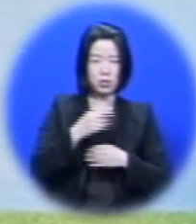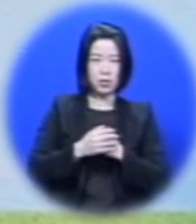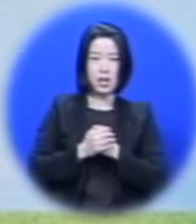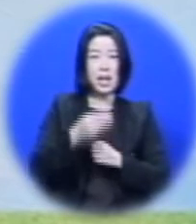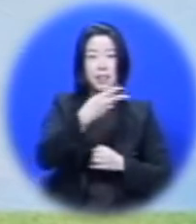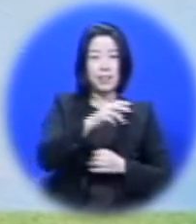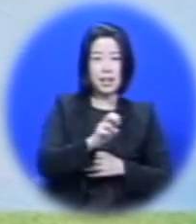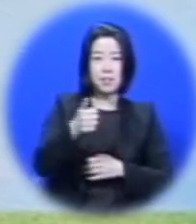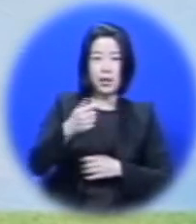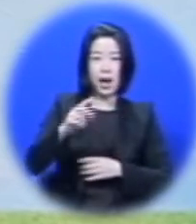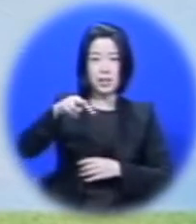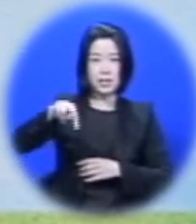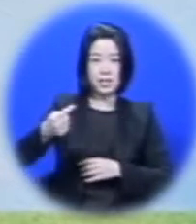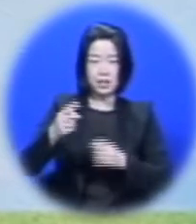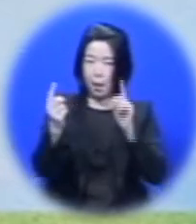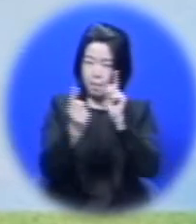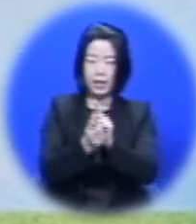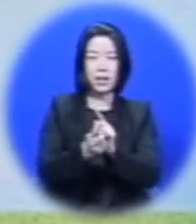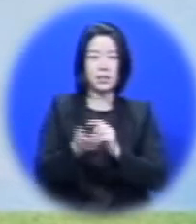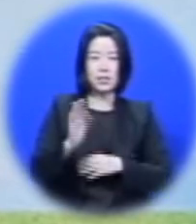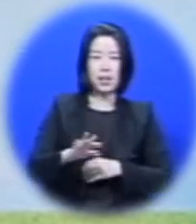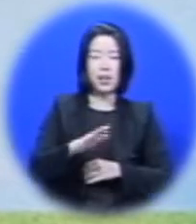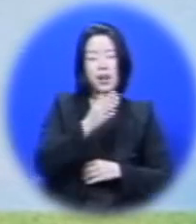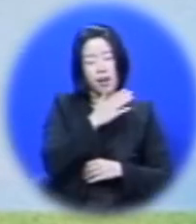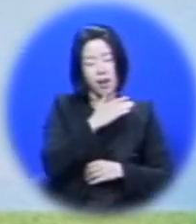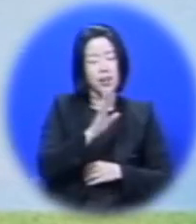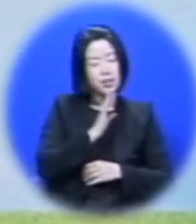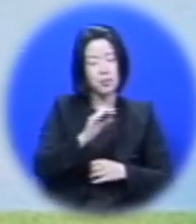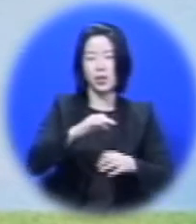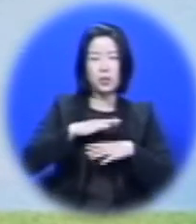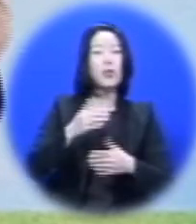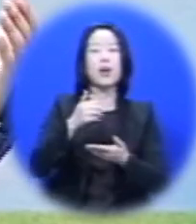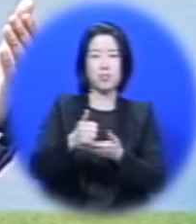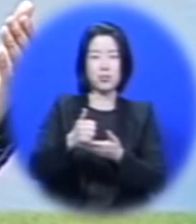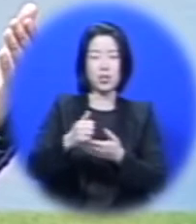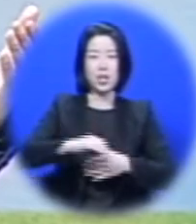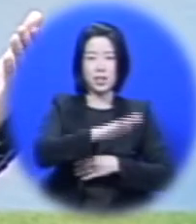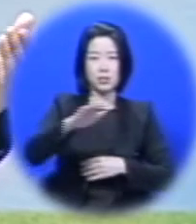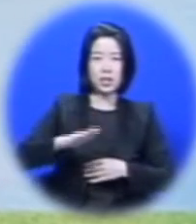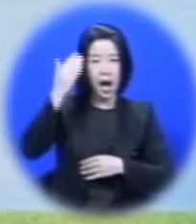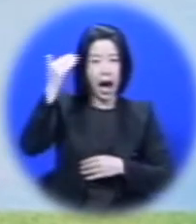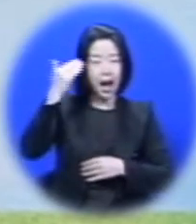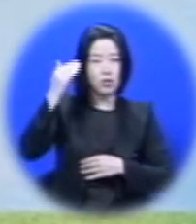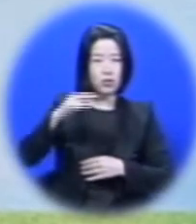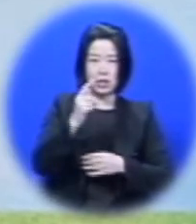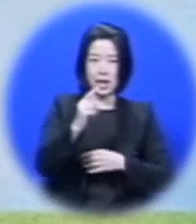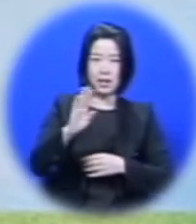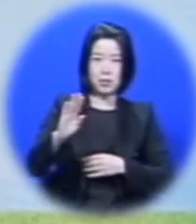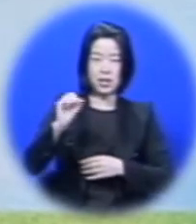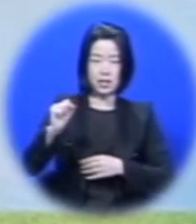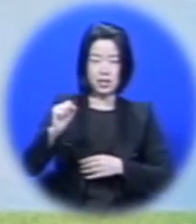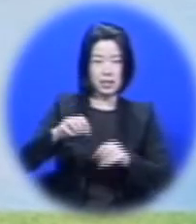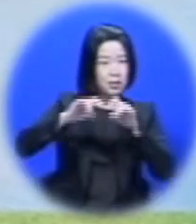팀 하스를 만났는데 아 정말 놀라운 분이더라. 그분이 한국의 KBS 방송에서 미국의